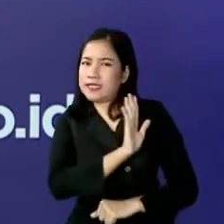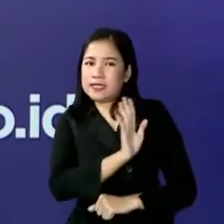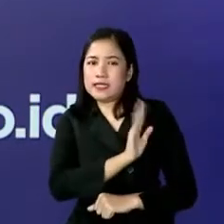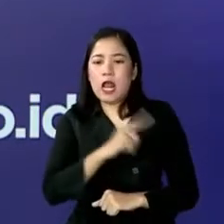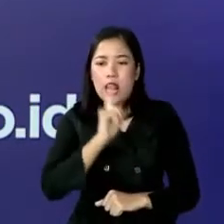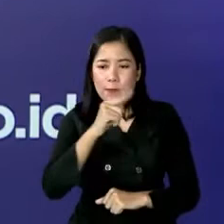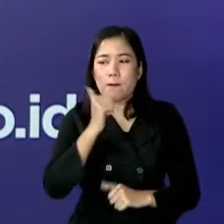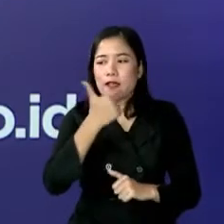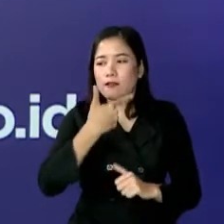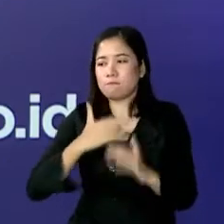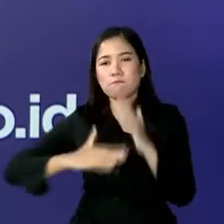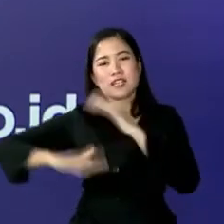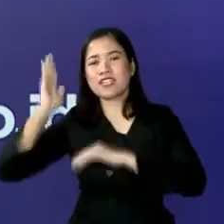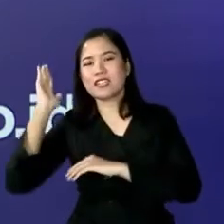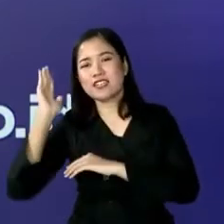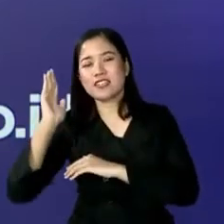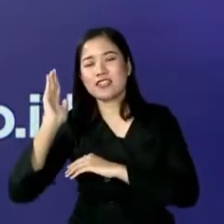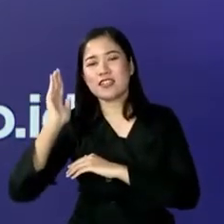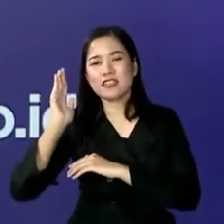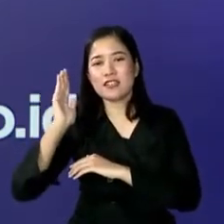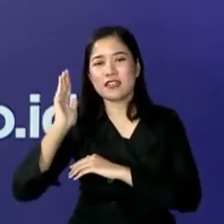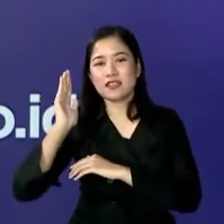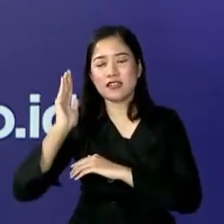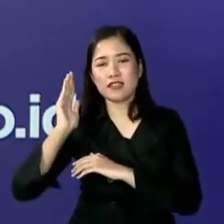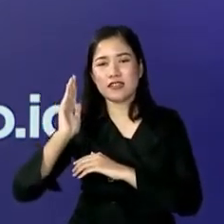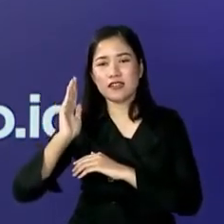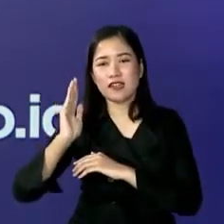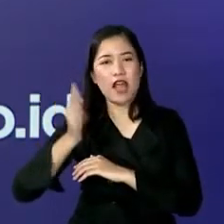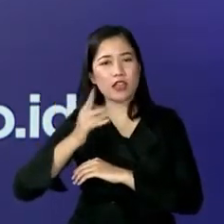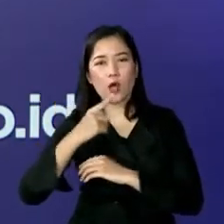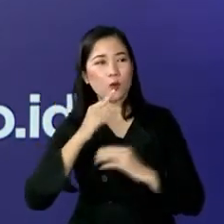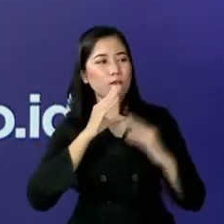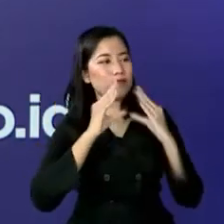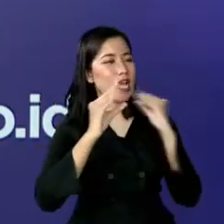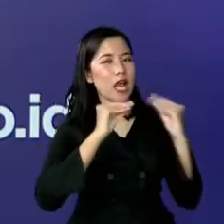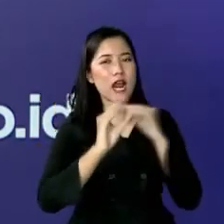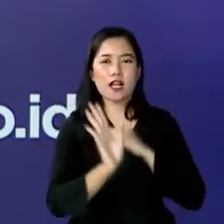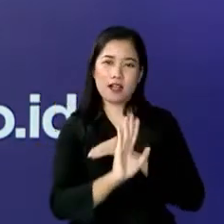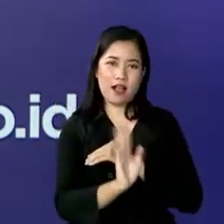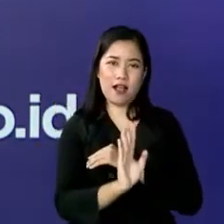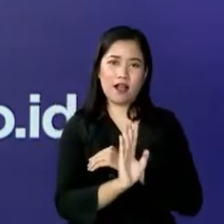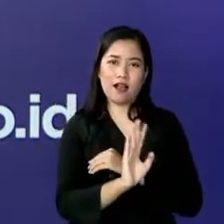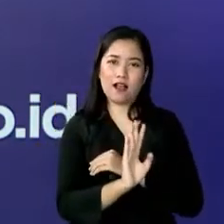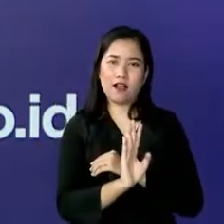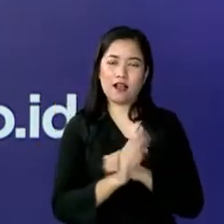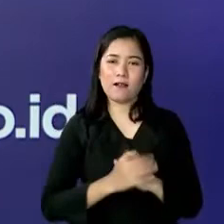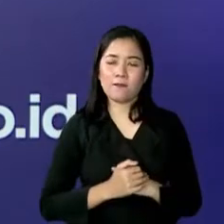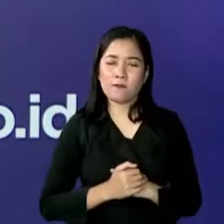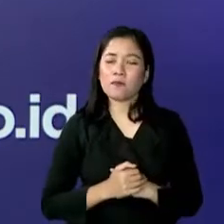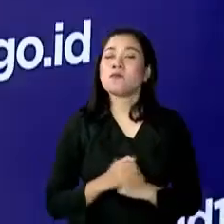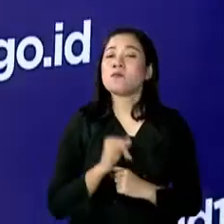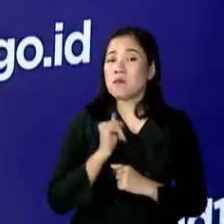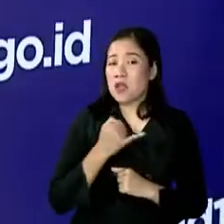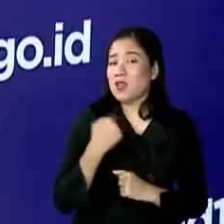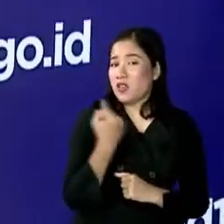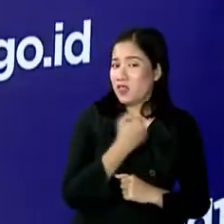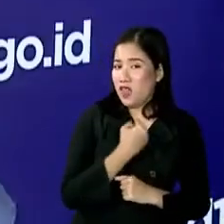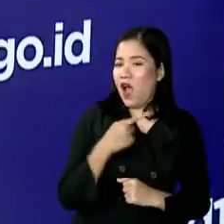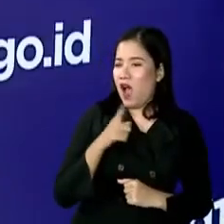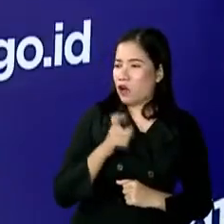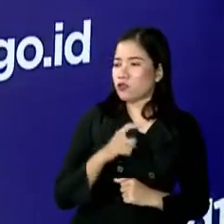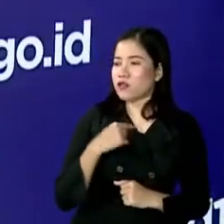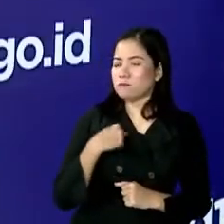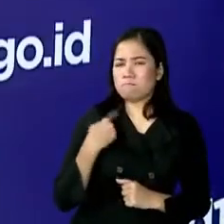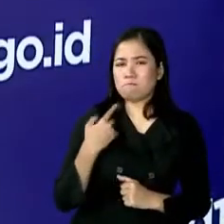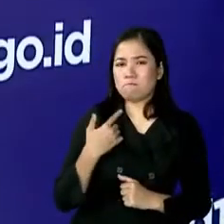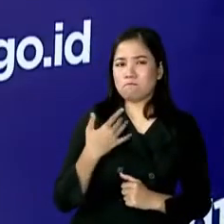pergi dari situ atau tidak eh apa tidak berbicara dengan kondisi yang semacam itu jadi kita harus memposisikan